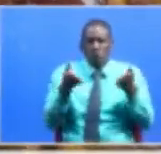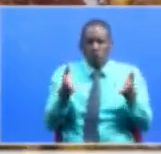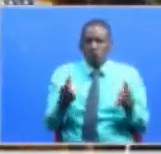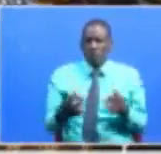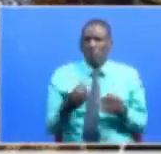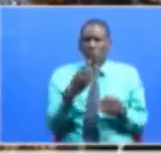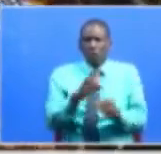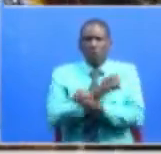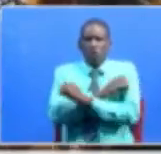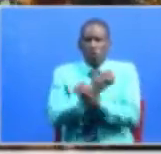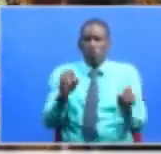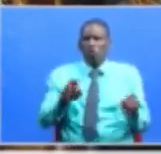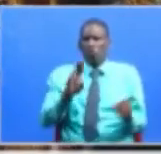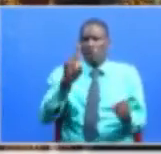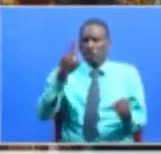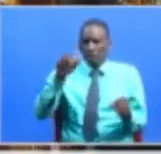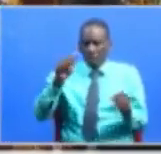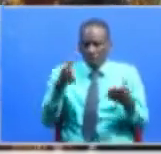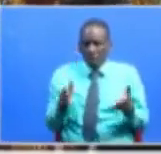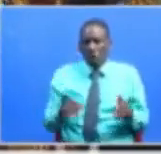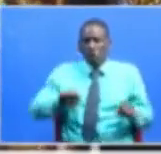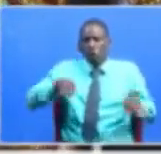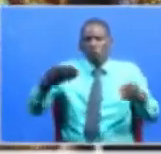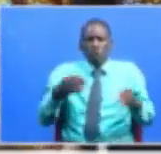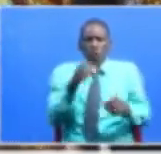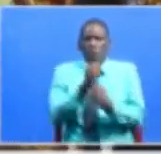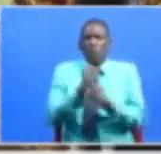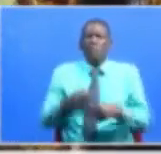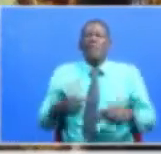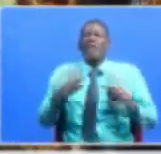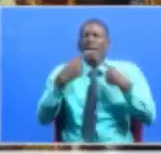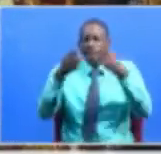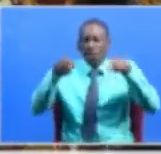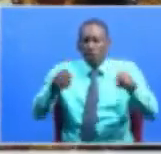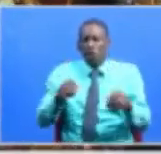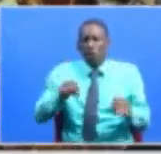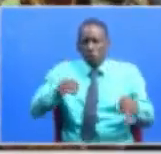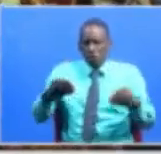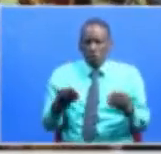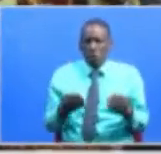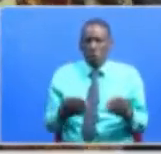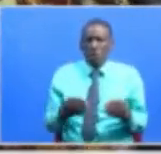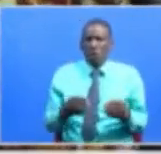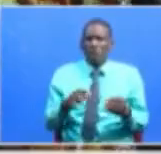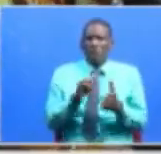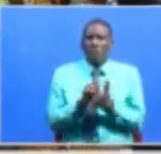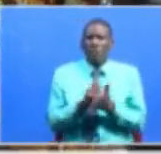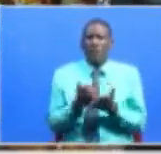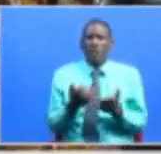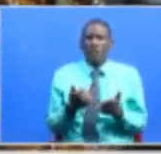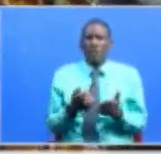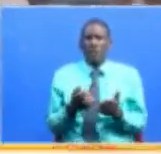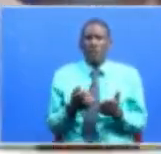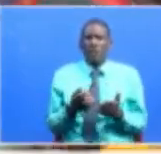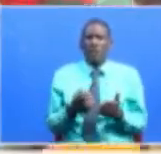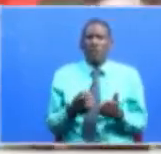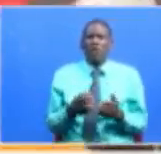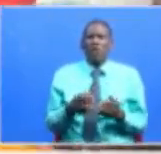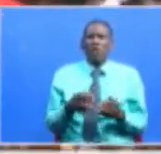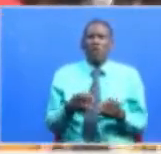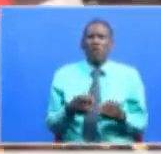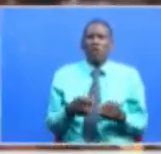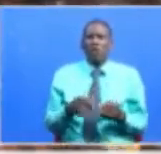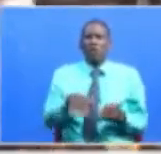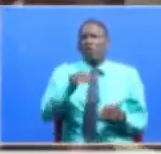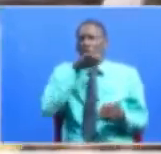nimeona kuna UDA. Busia, we are making a declaration that one William Ruto is no longer a hassle.